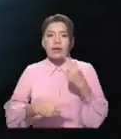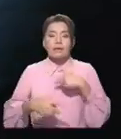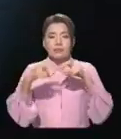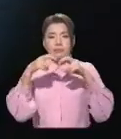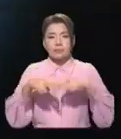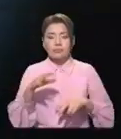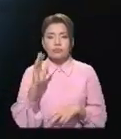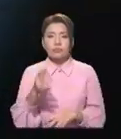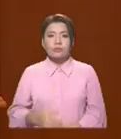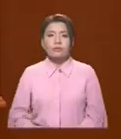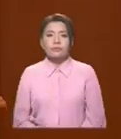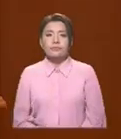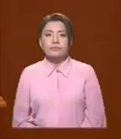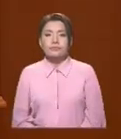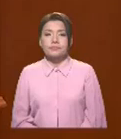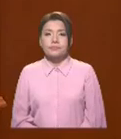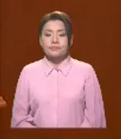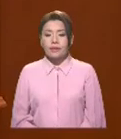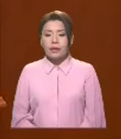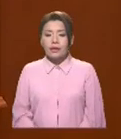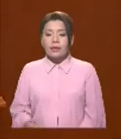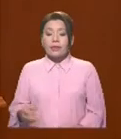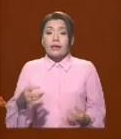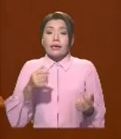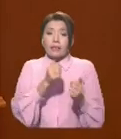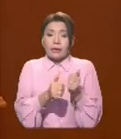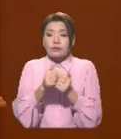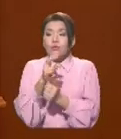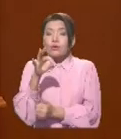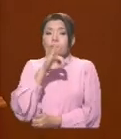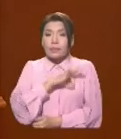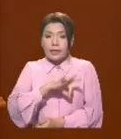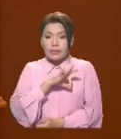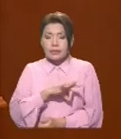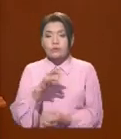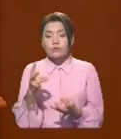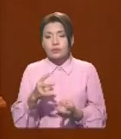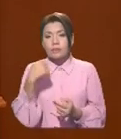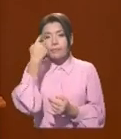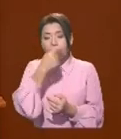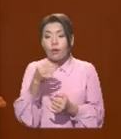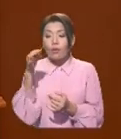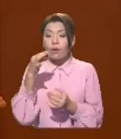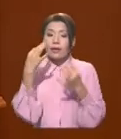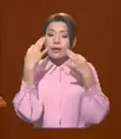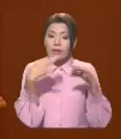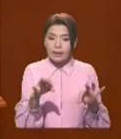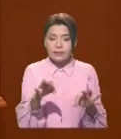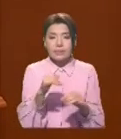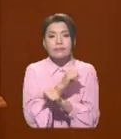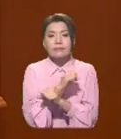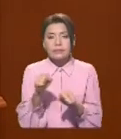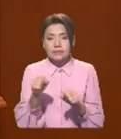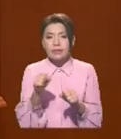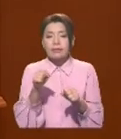болады. Нам предстоит усилить. Әрбір пайдаланушыға ендігі жерде жеке деректері бойынша рұқсатсыз таралу қаупы